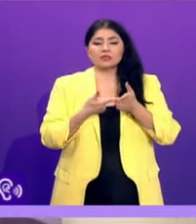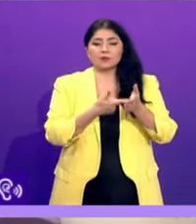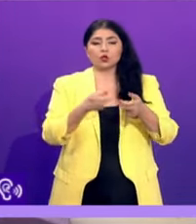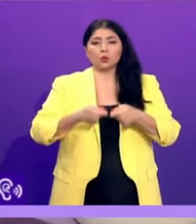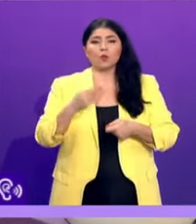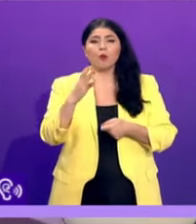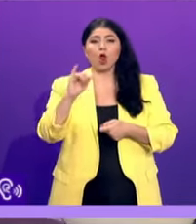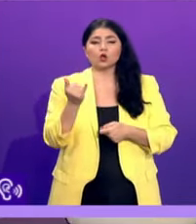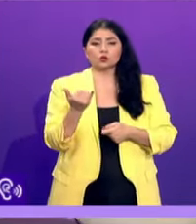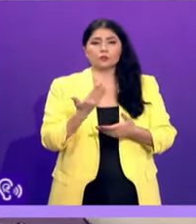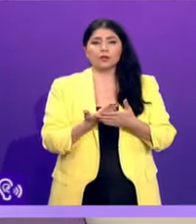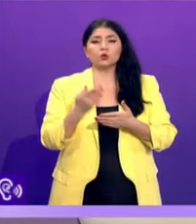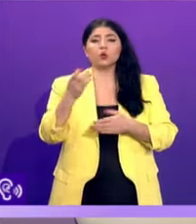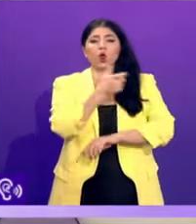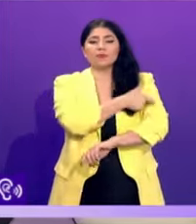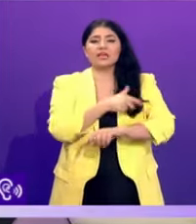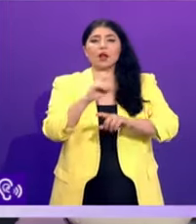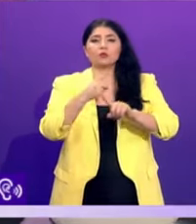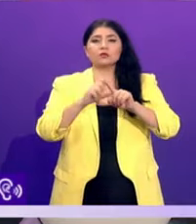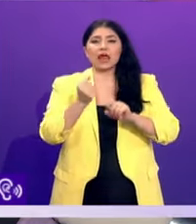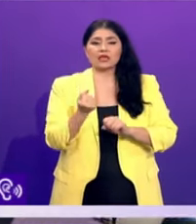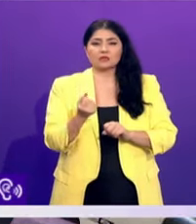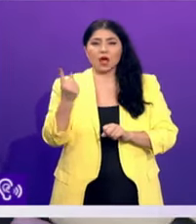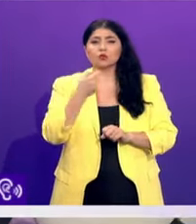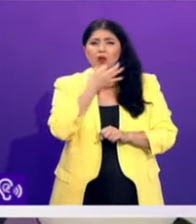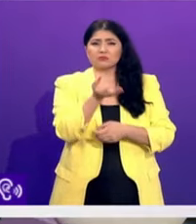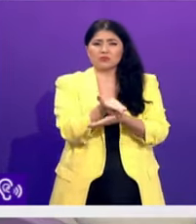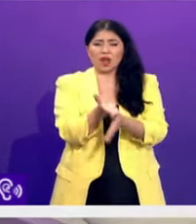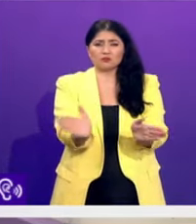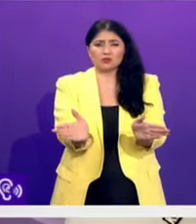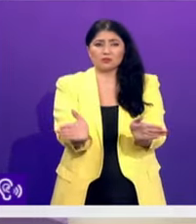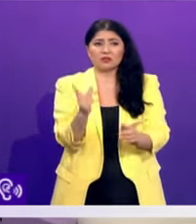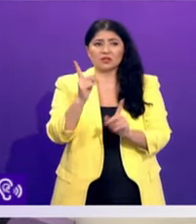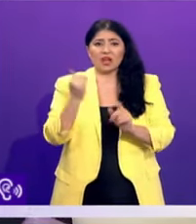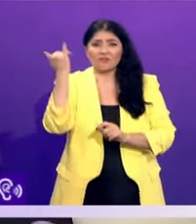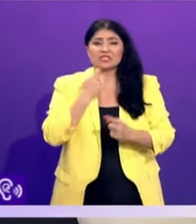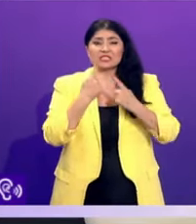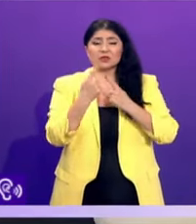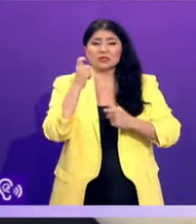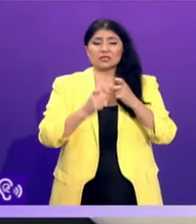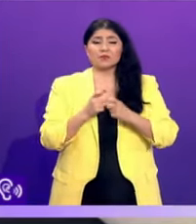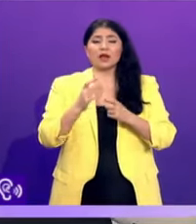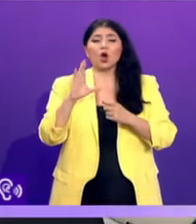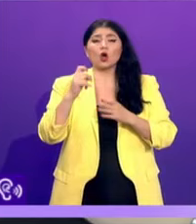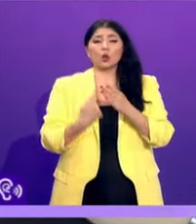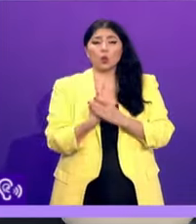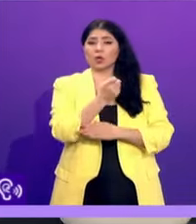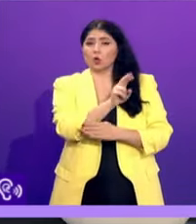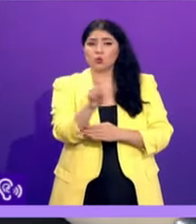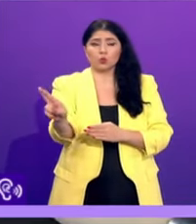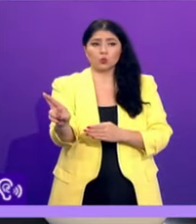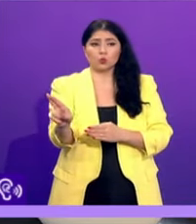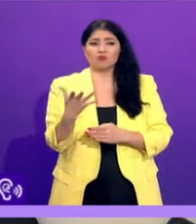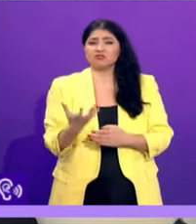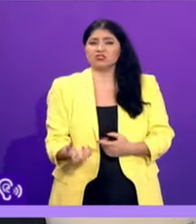la Bruxelles. Acolo le-am spus din start, de la început, dacă ați venit să discutăm de cota unică, nu.